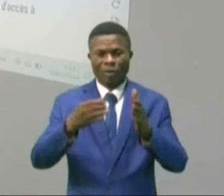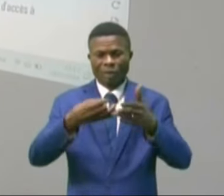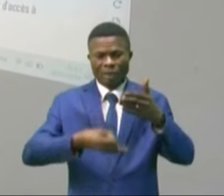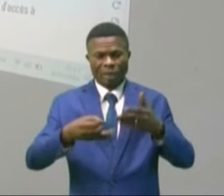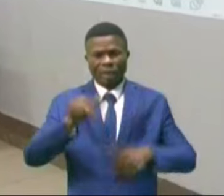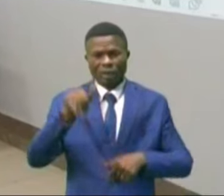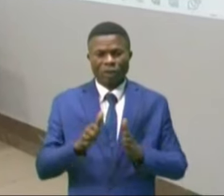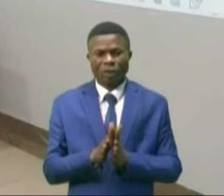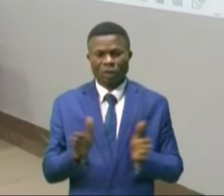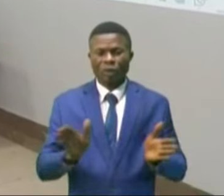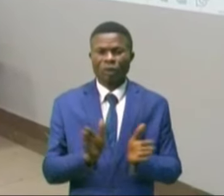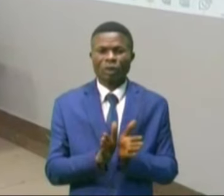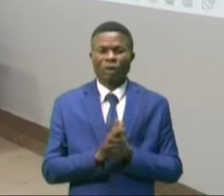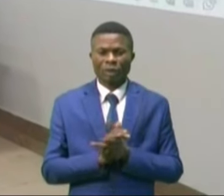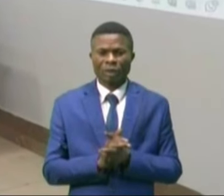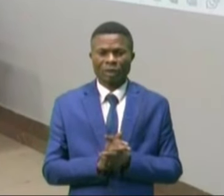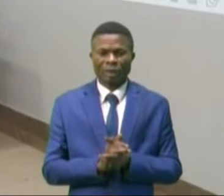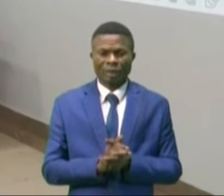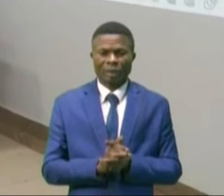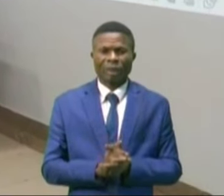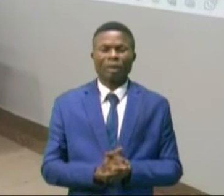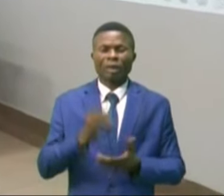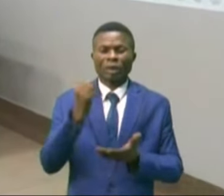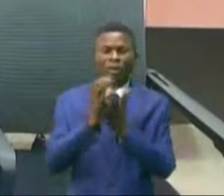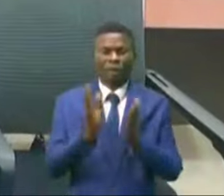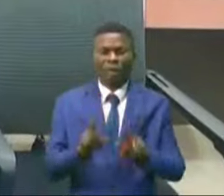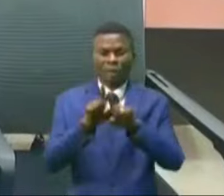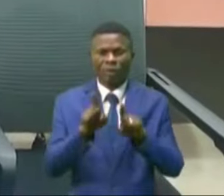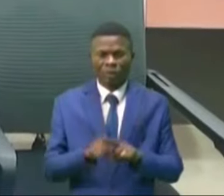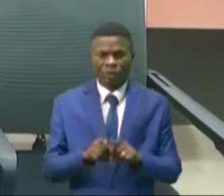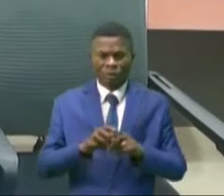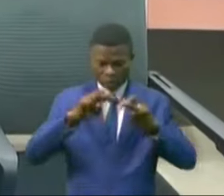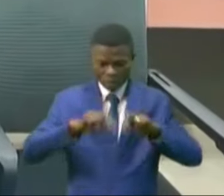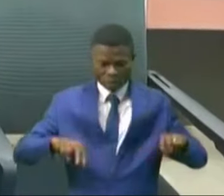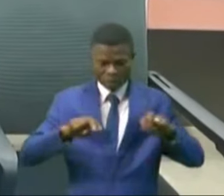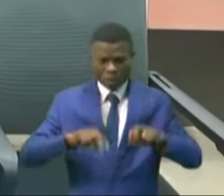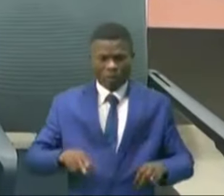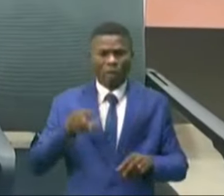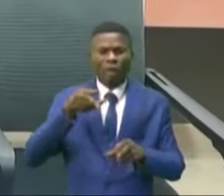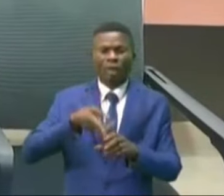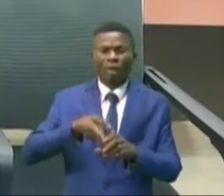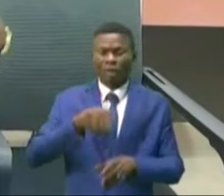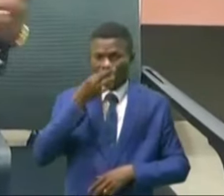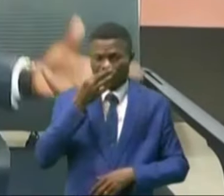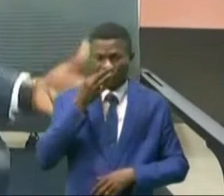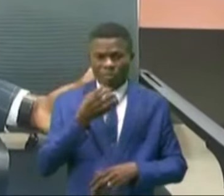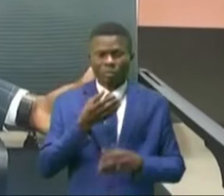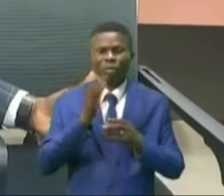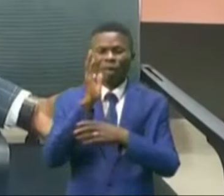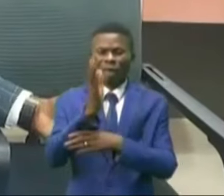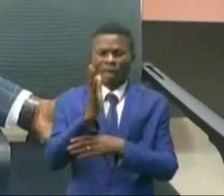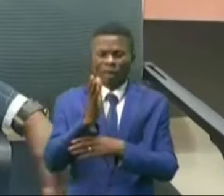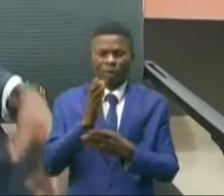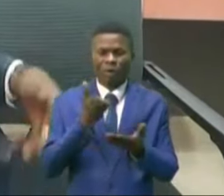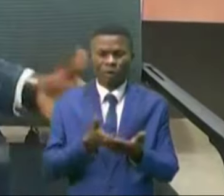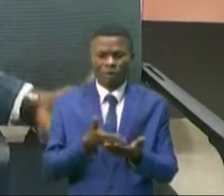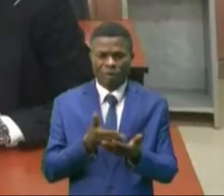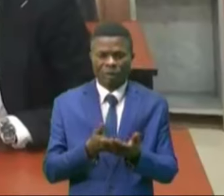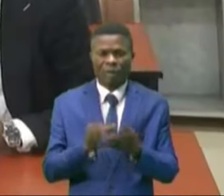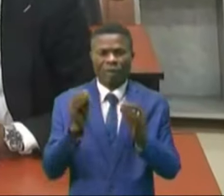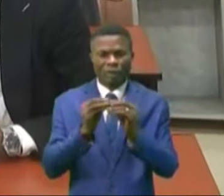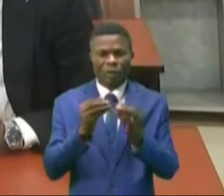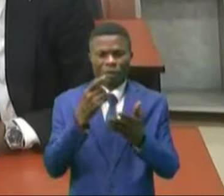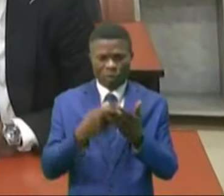secrétaire général au ministère de l'Environnement et celui des ressources hydrauliques. Dans son speech introductif de cette réunion,